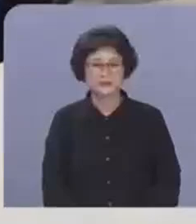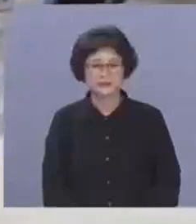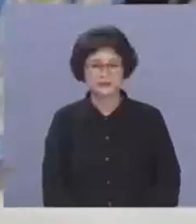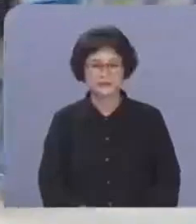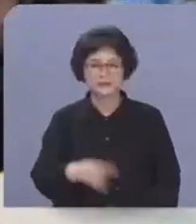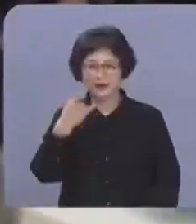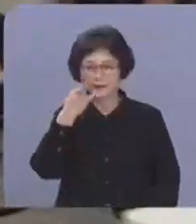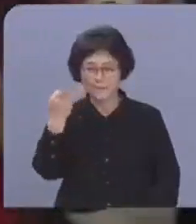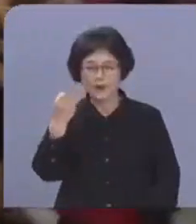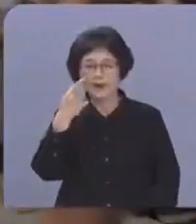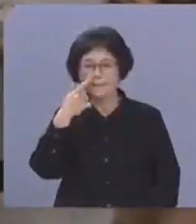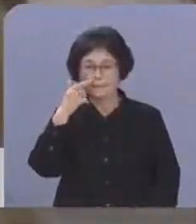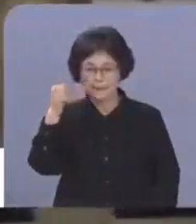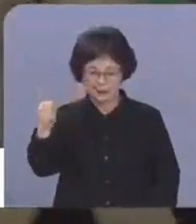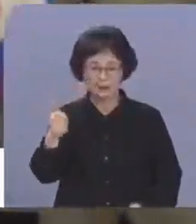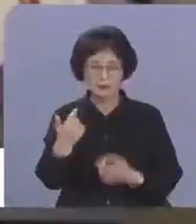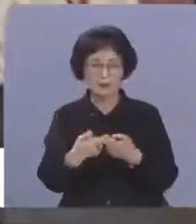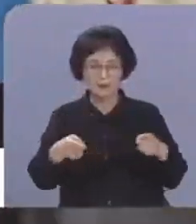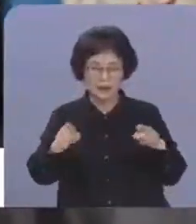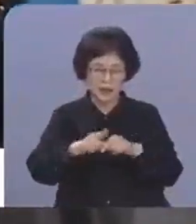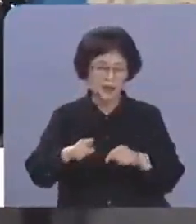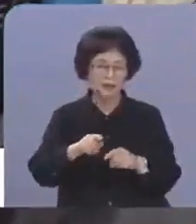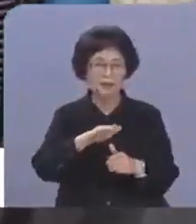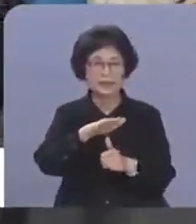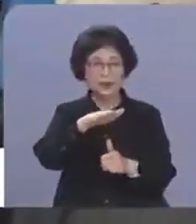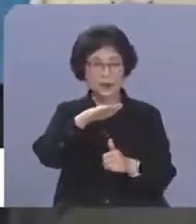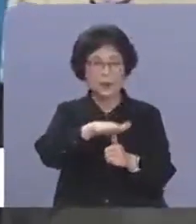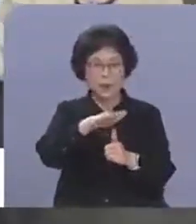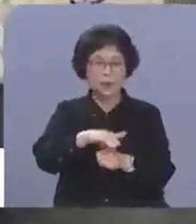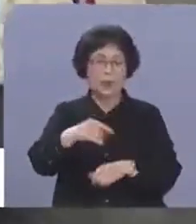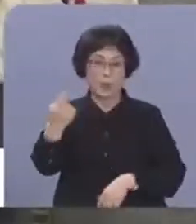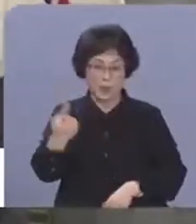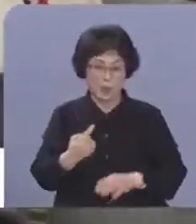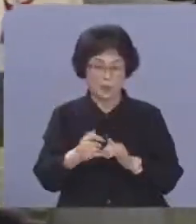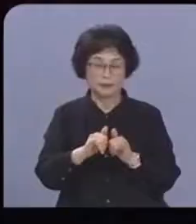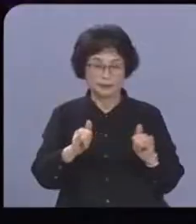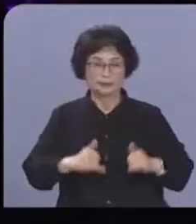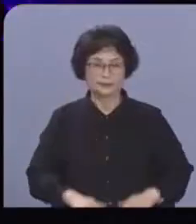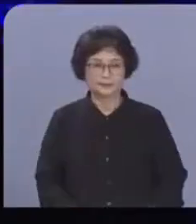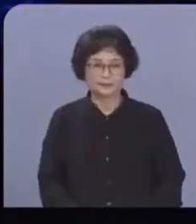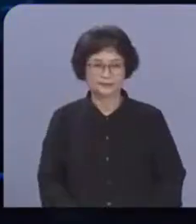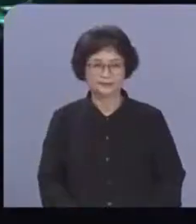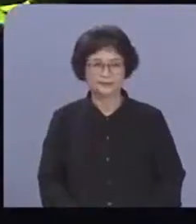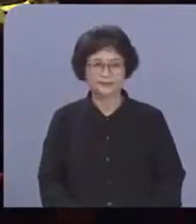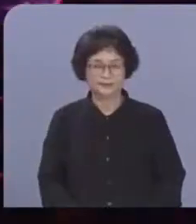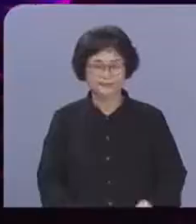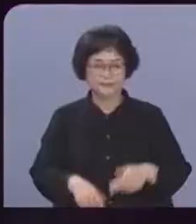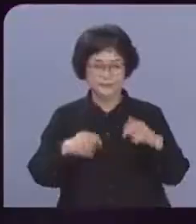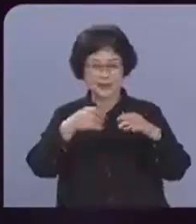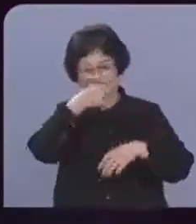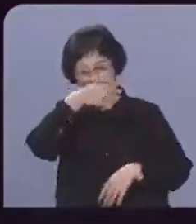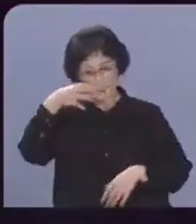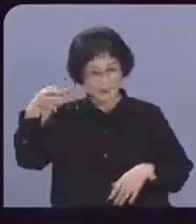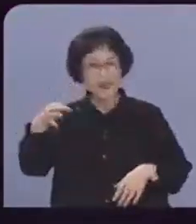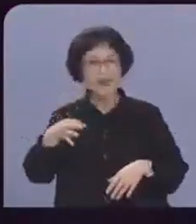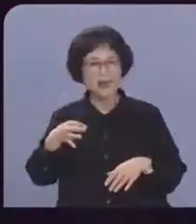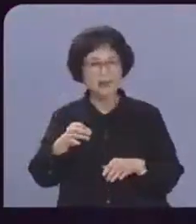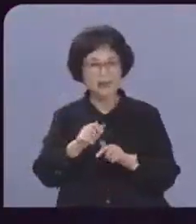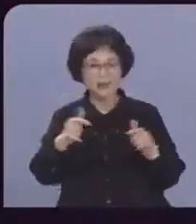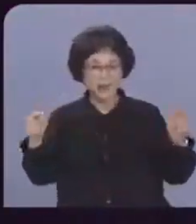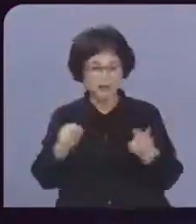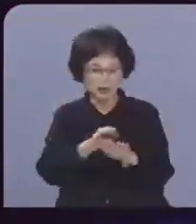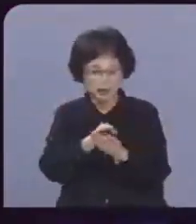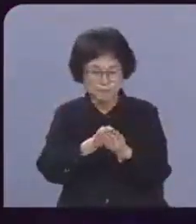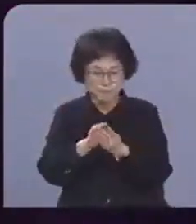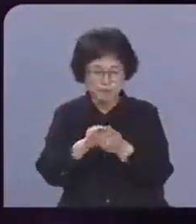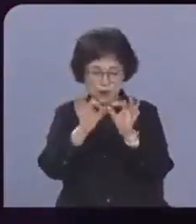엄마 아빠 손을 잡고 공연장을 찾은 아이들. 신나는 율동과 함께 손으로 만드는 다양한 크기의 비눗방울을